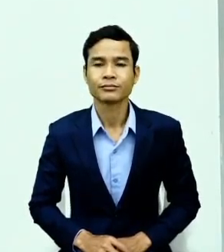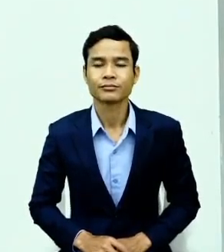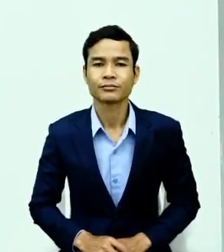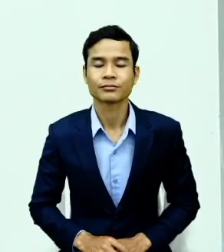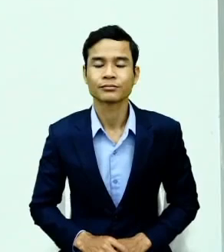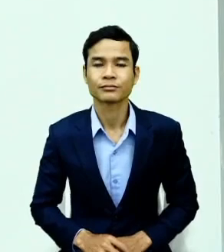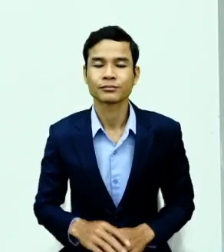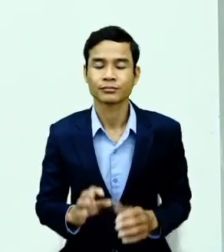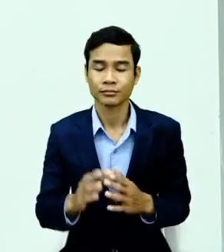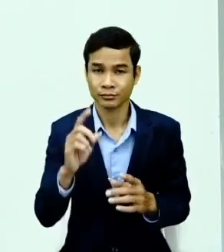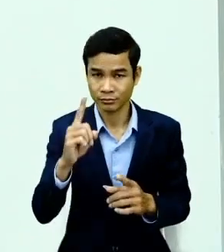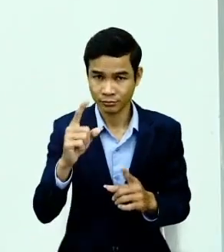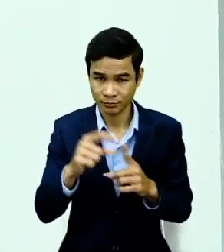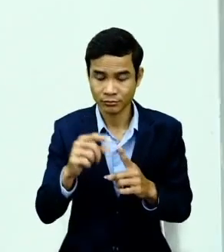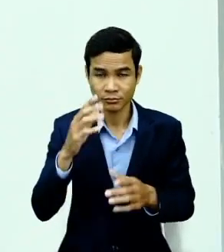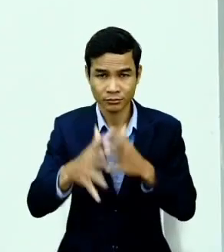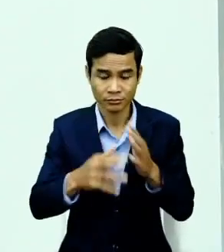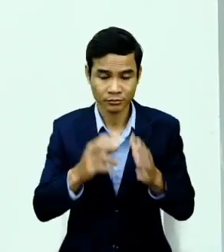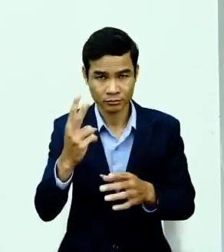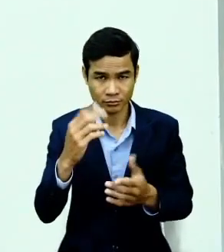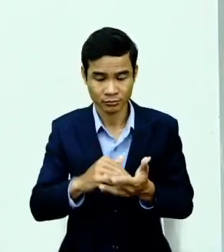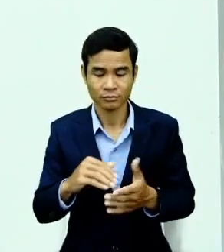Mùi bị ăn bị đòn nè con.